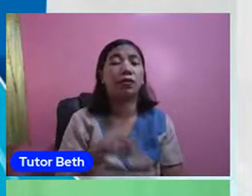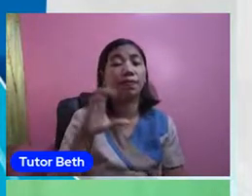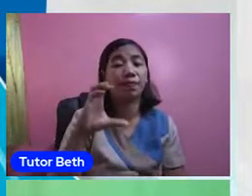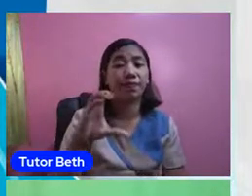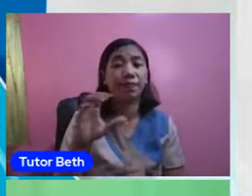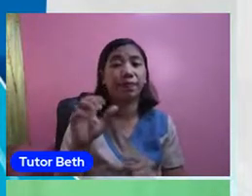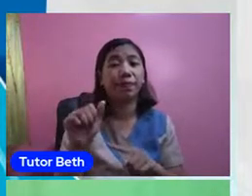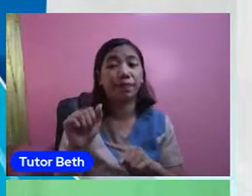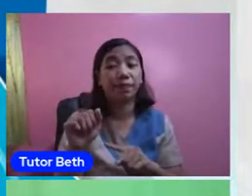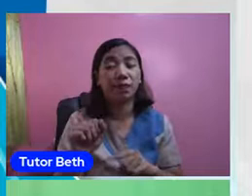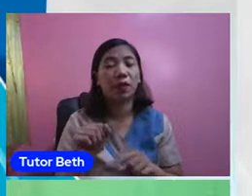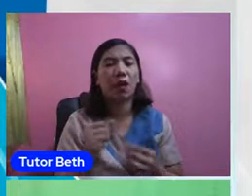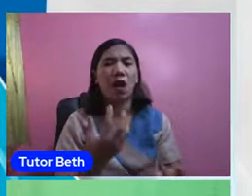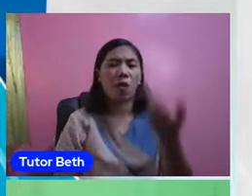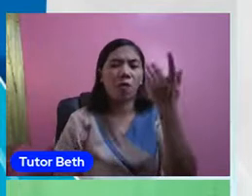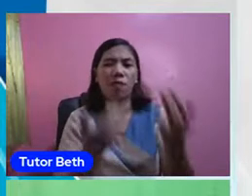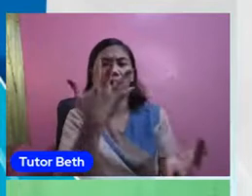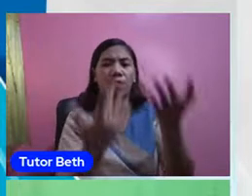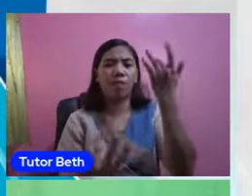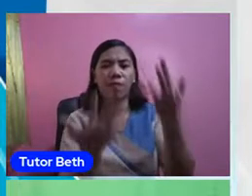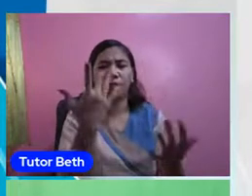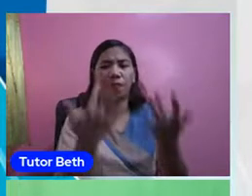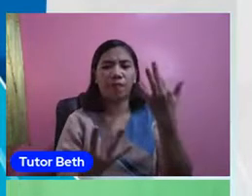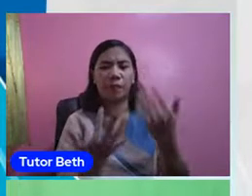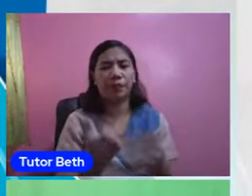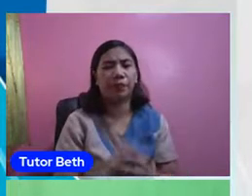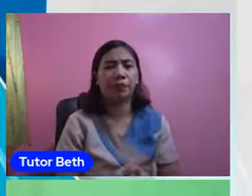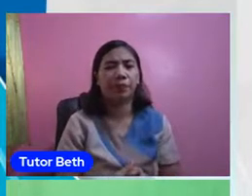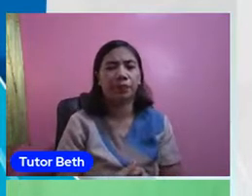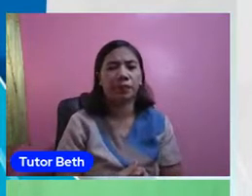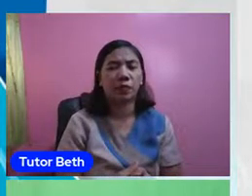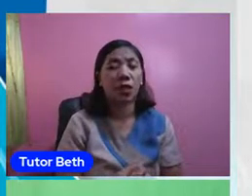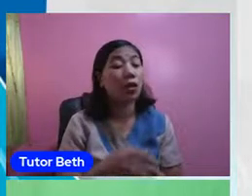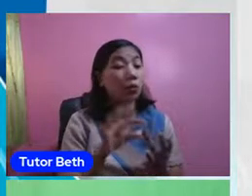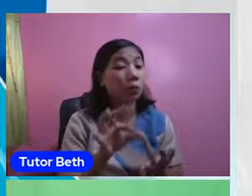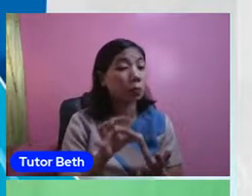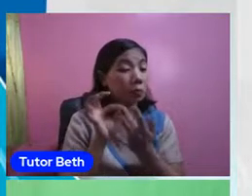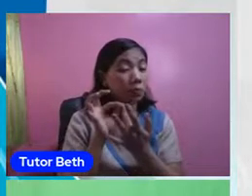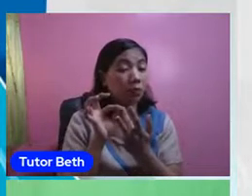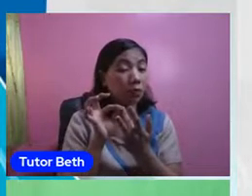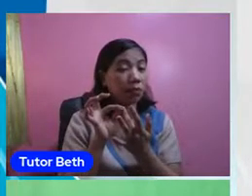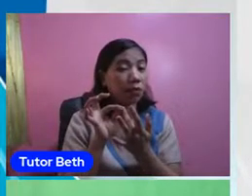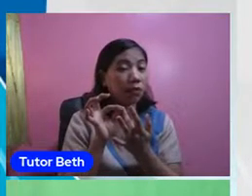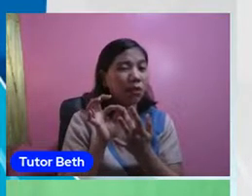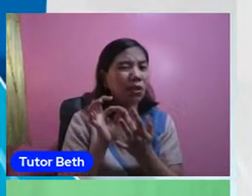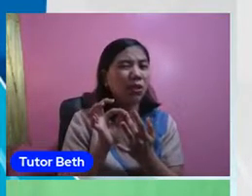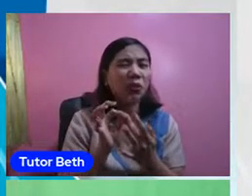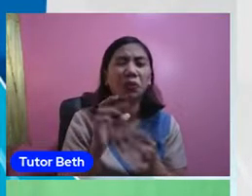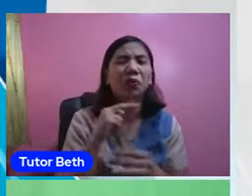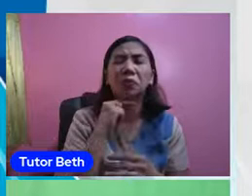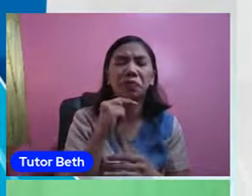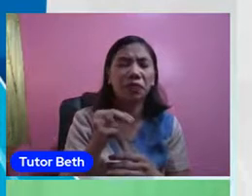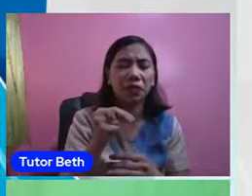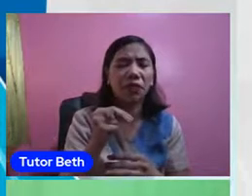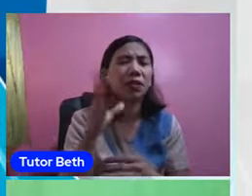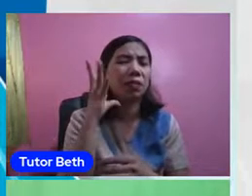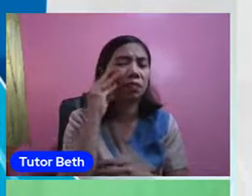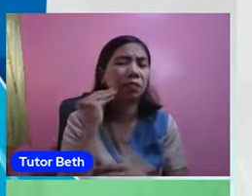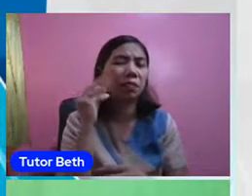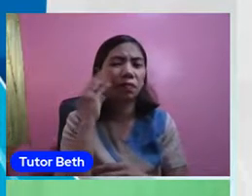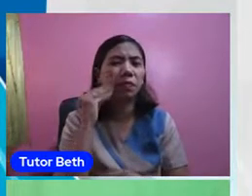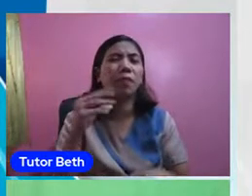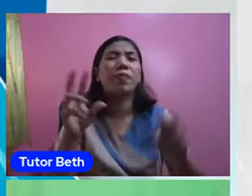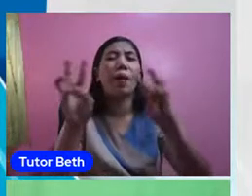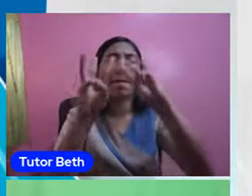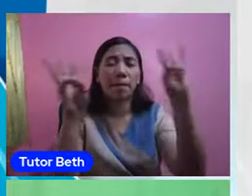C, Suno? So, pipiliin niyo diyan yung hindi natin nararanasan kapag panahon ng tag-ulan. Alin